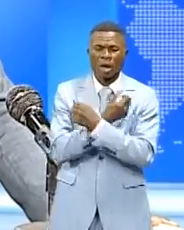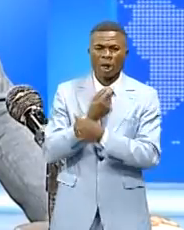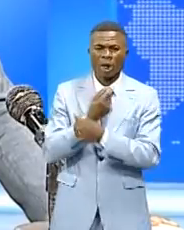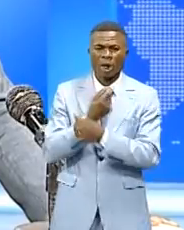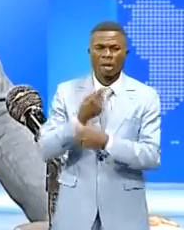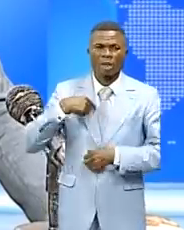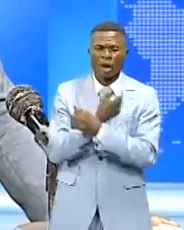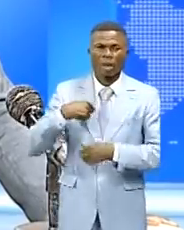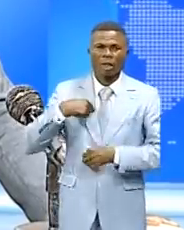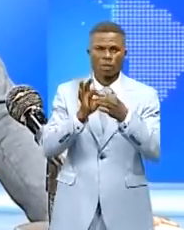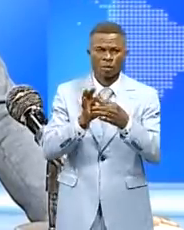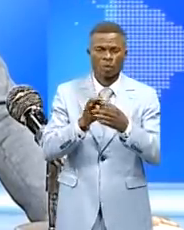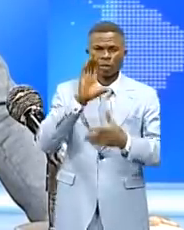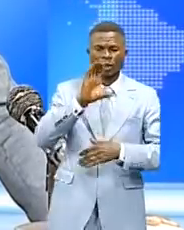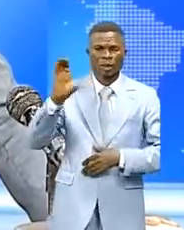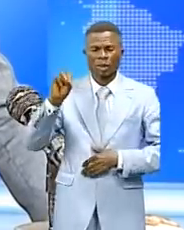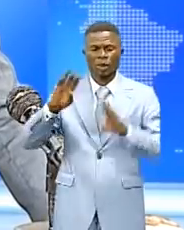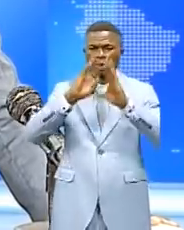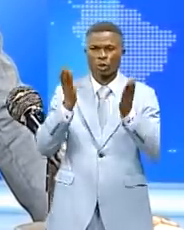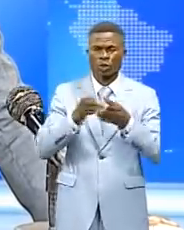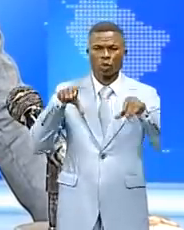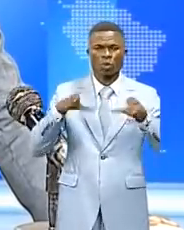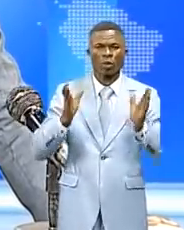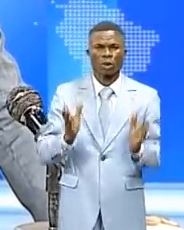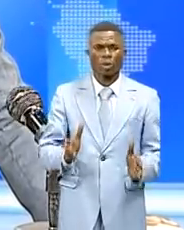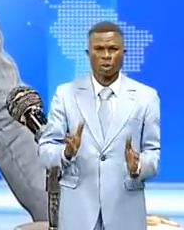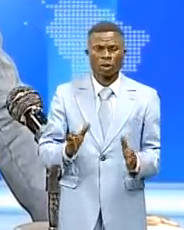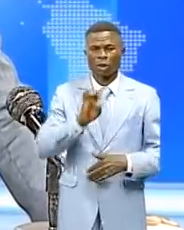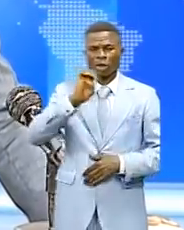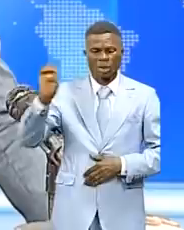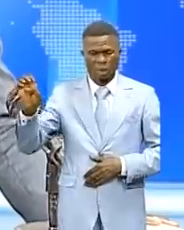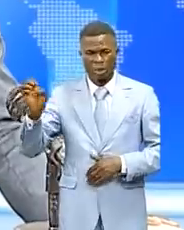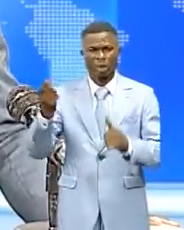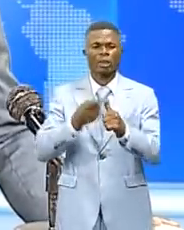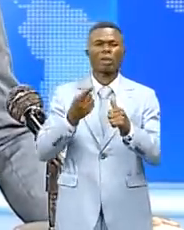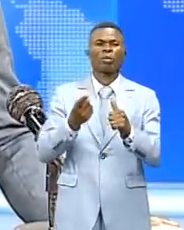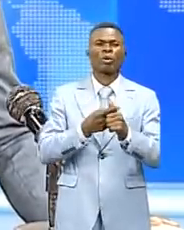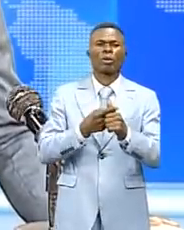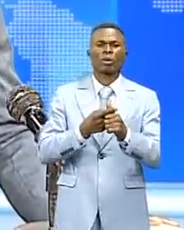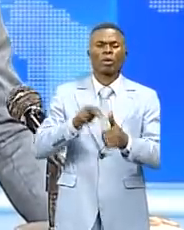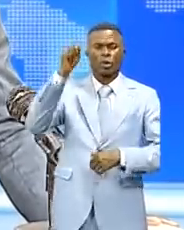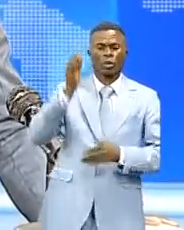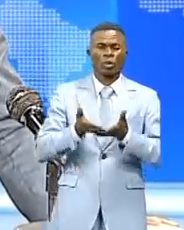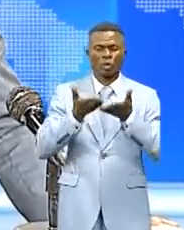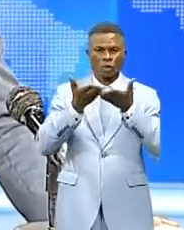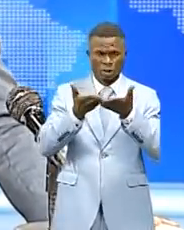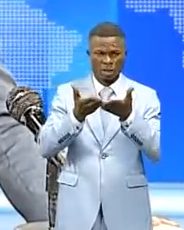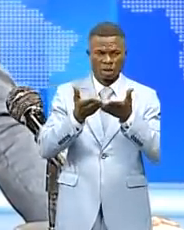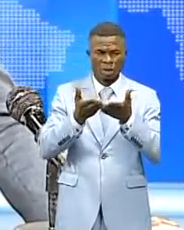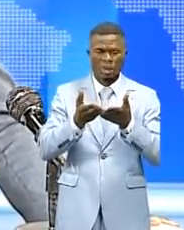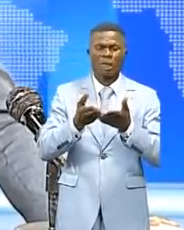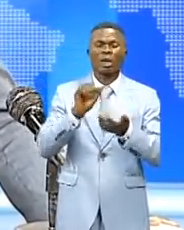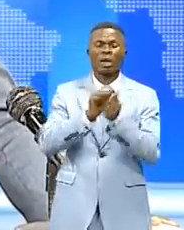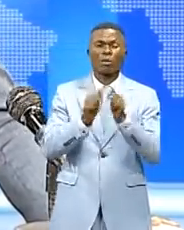verdicts sem avec tout le peuple de l'est de syrte où de nord kivu qui ont été frappés par